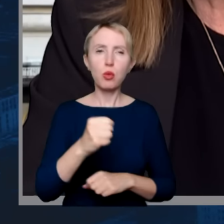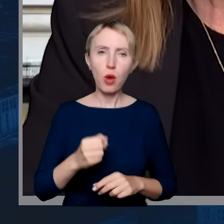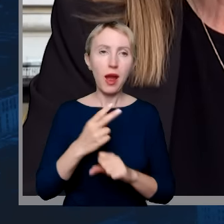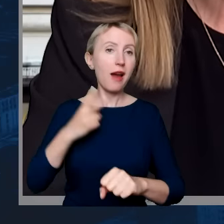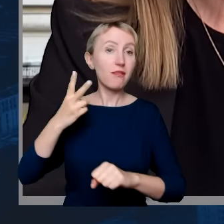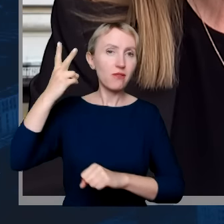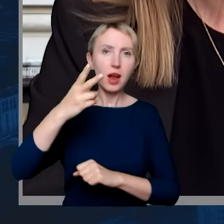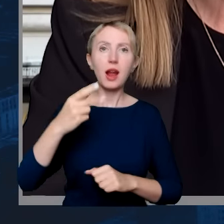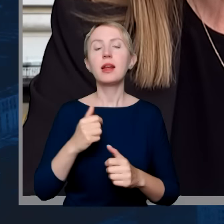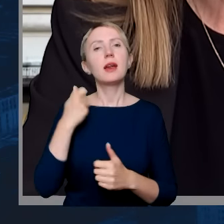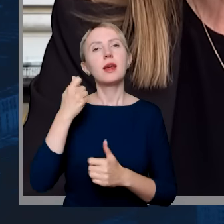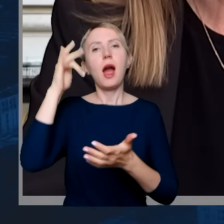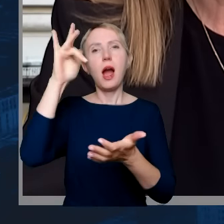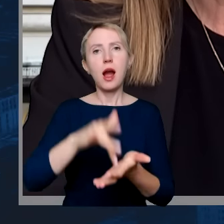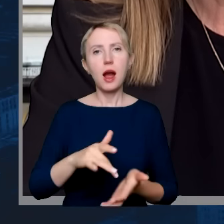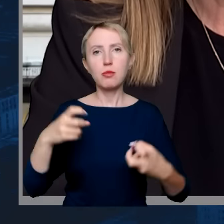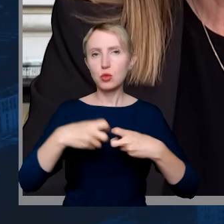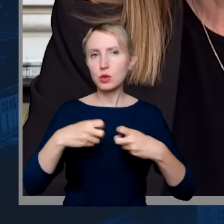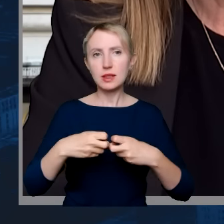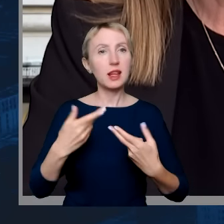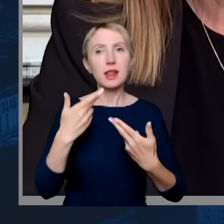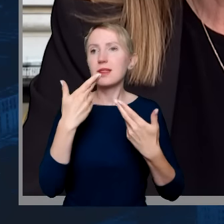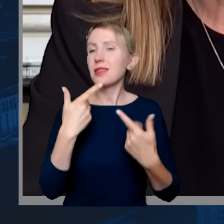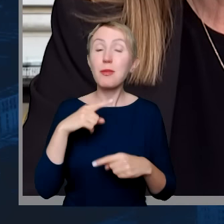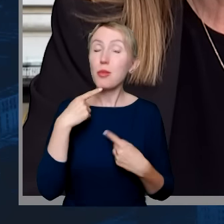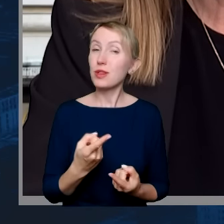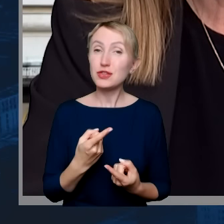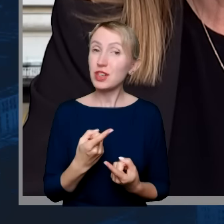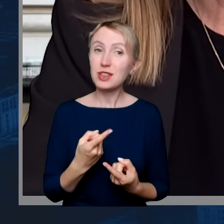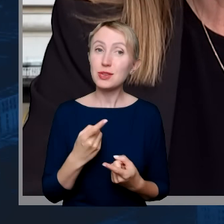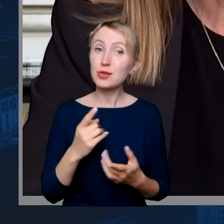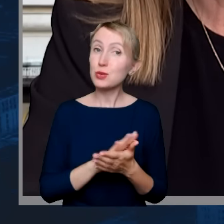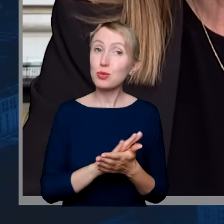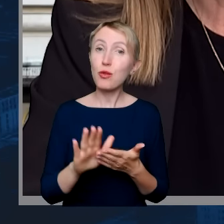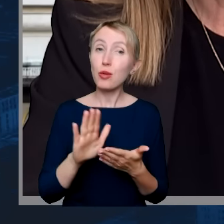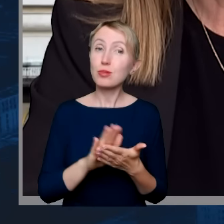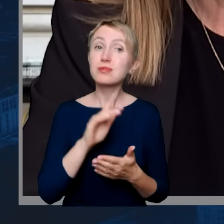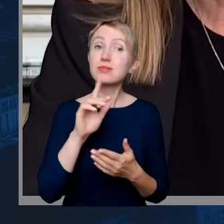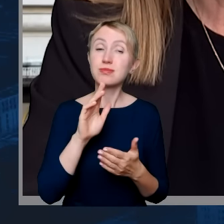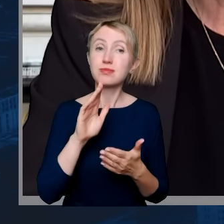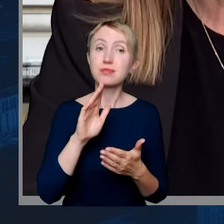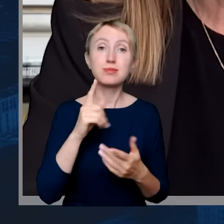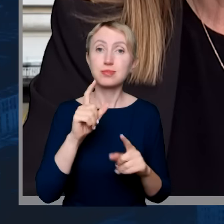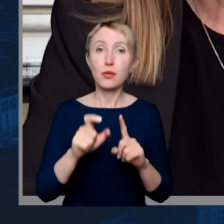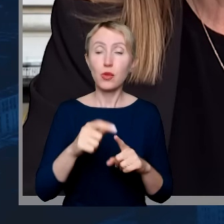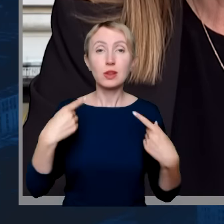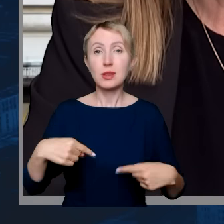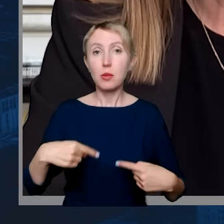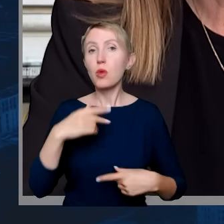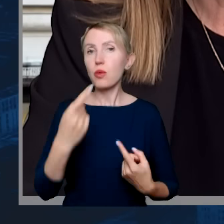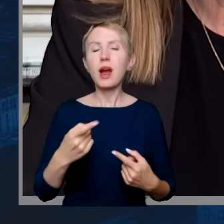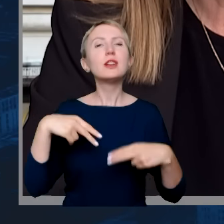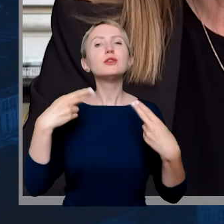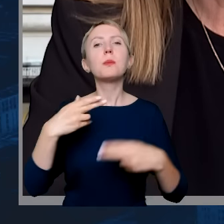do Brukseli i dalej nie powiedzieli tego słowa, magicznego słowa przepraszam, a prosił ich o to dzisiaj nasz dziennikarz